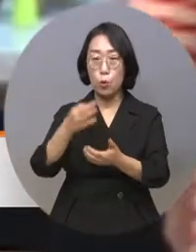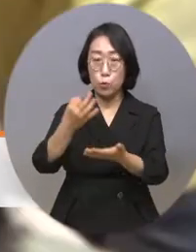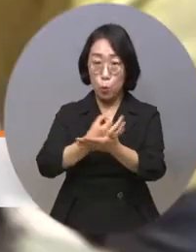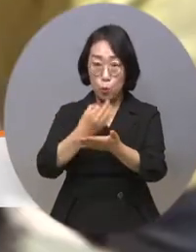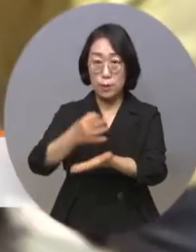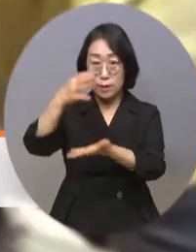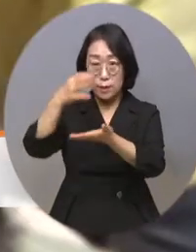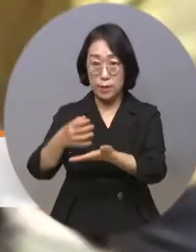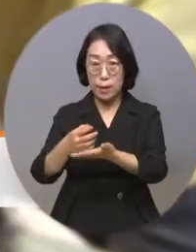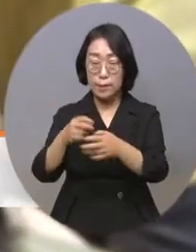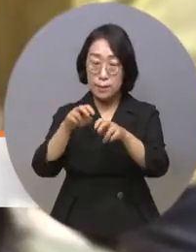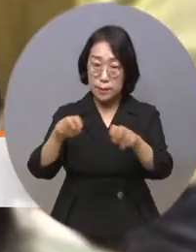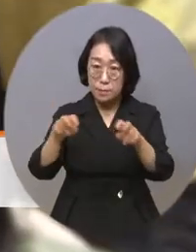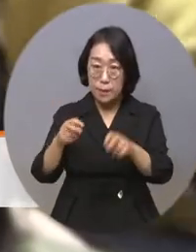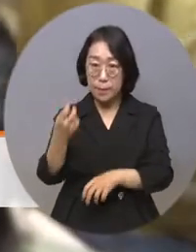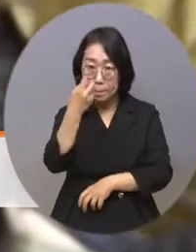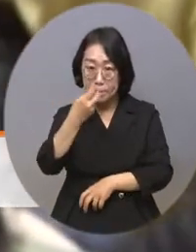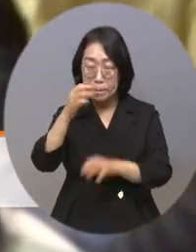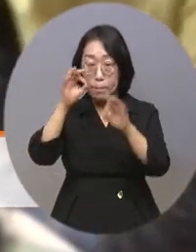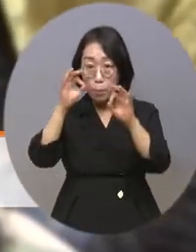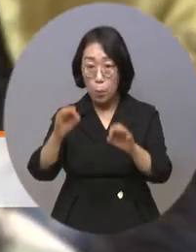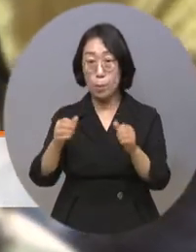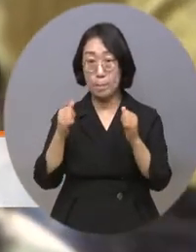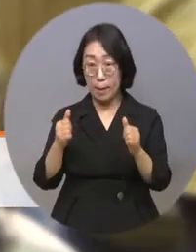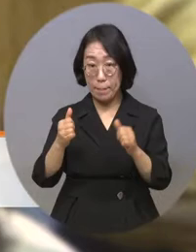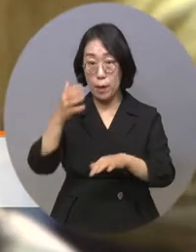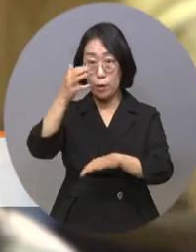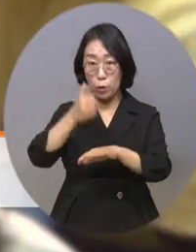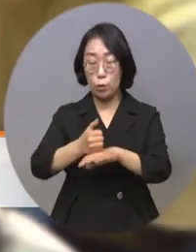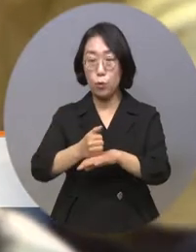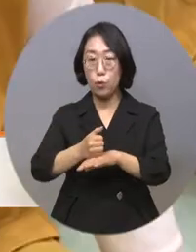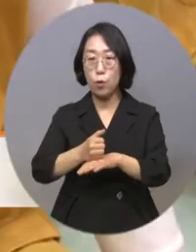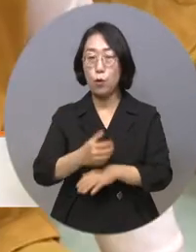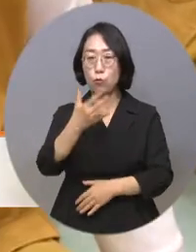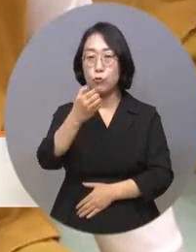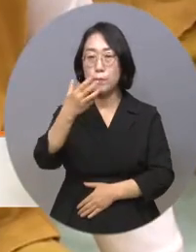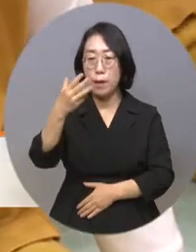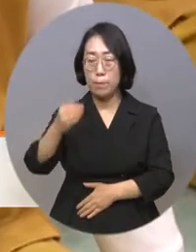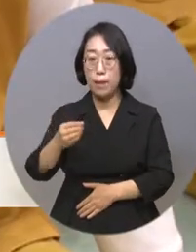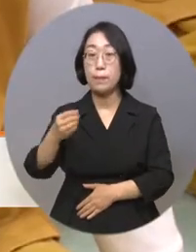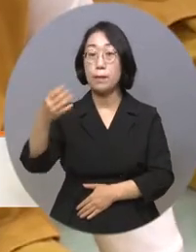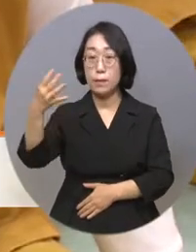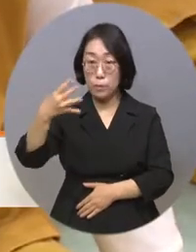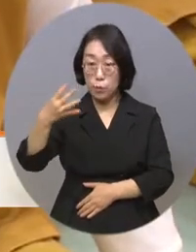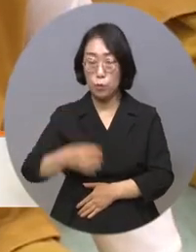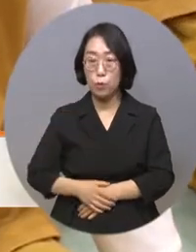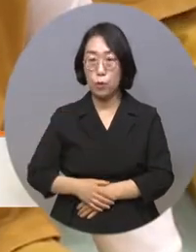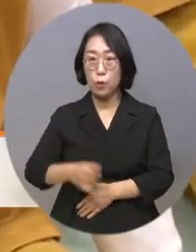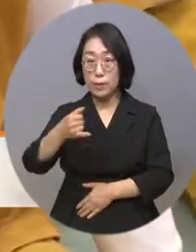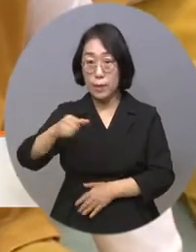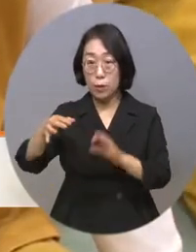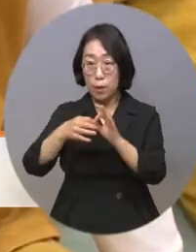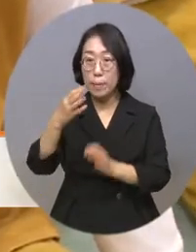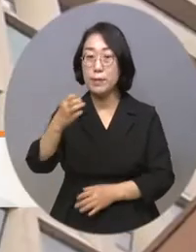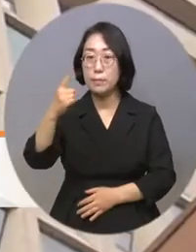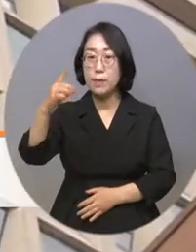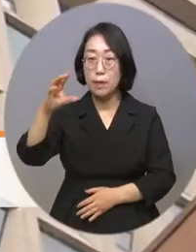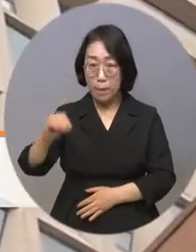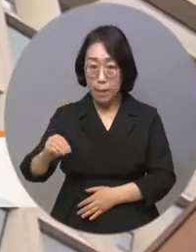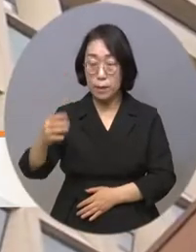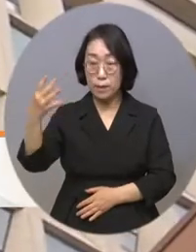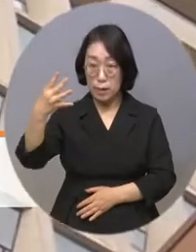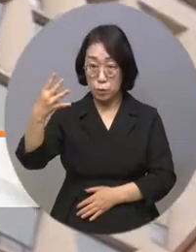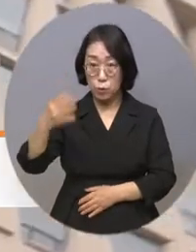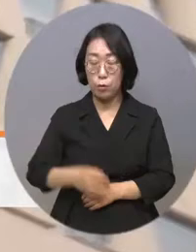거쳐 가구당 평균 근로장려금은 98만 3천 원, 자녀장려금은 81만 4천 원으로